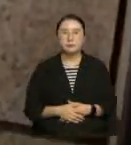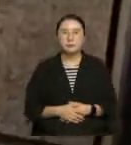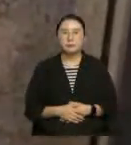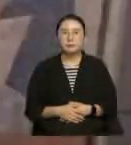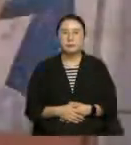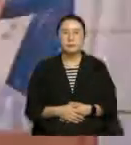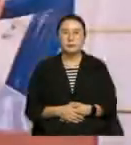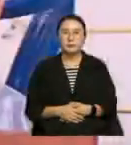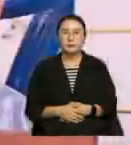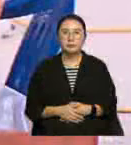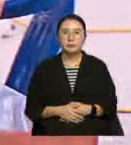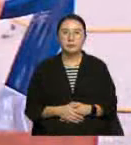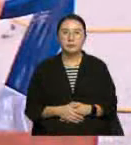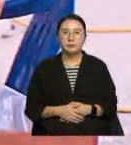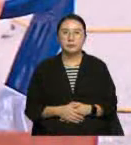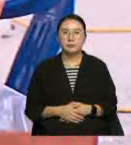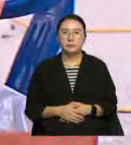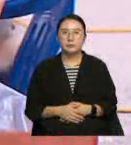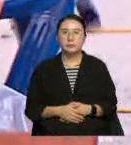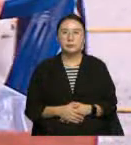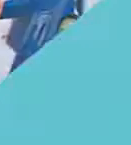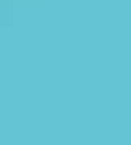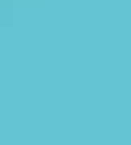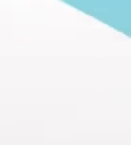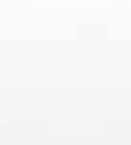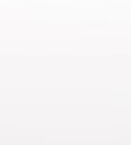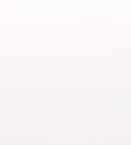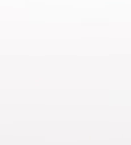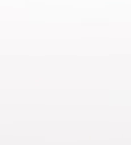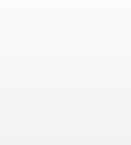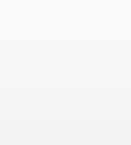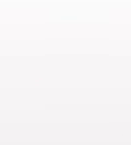인라이브 서울 경계 케이블 tv 박 용 입니다